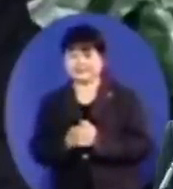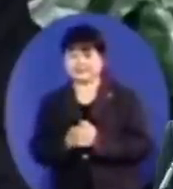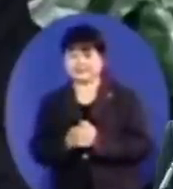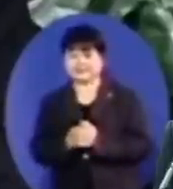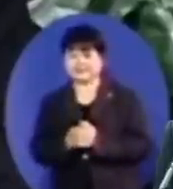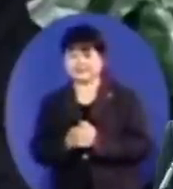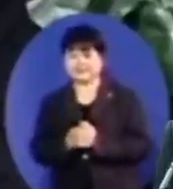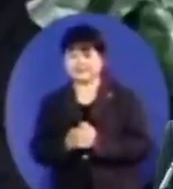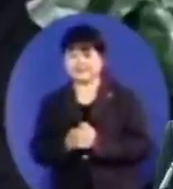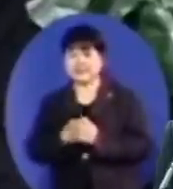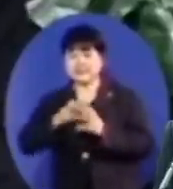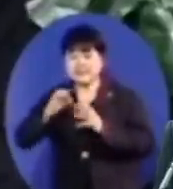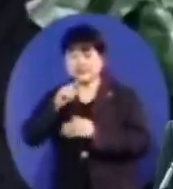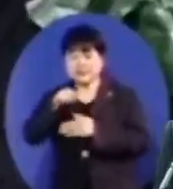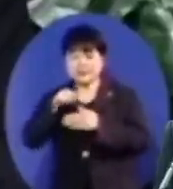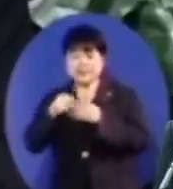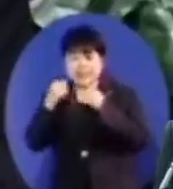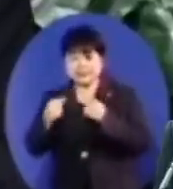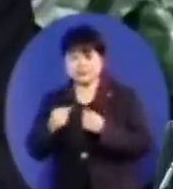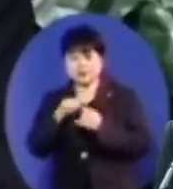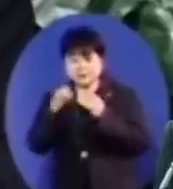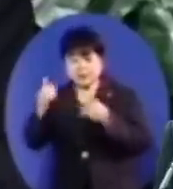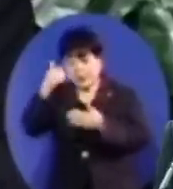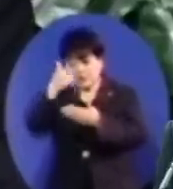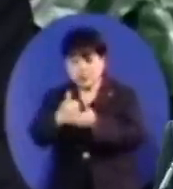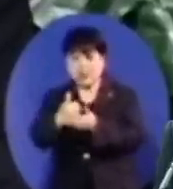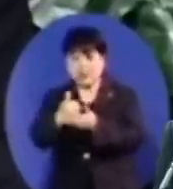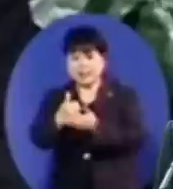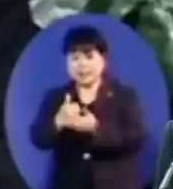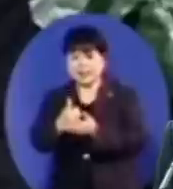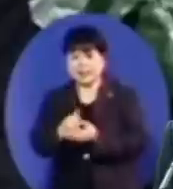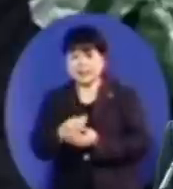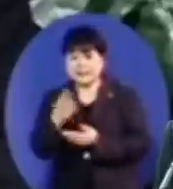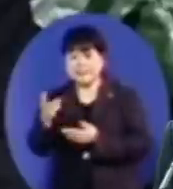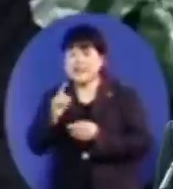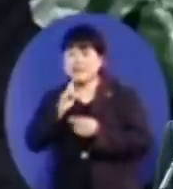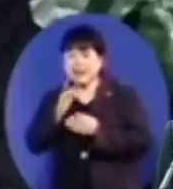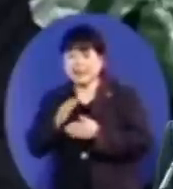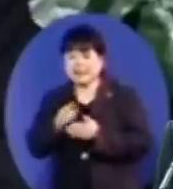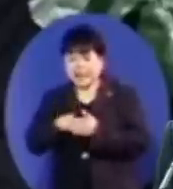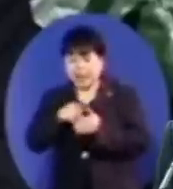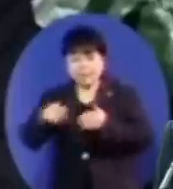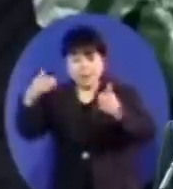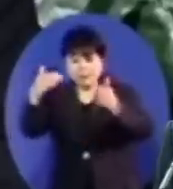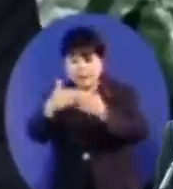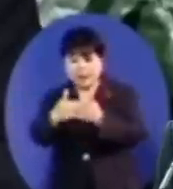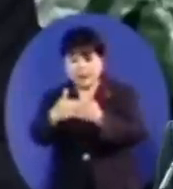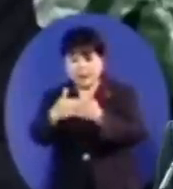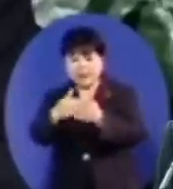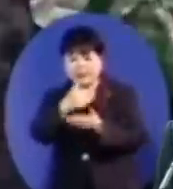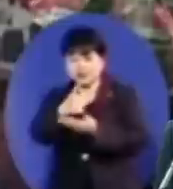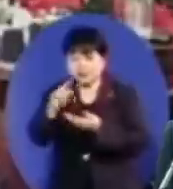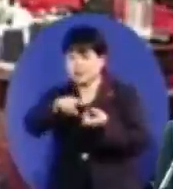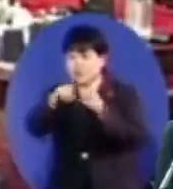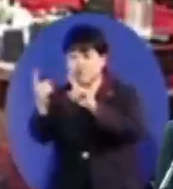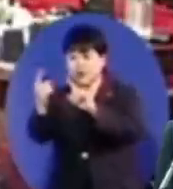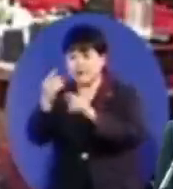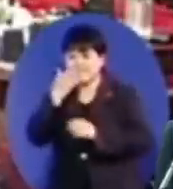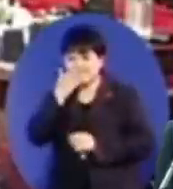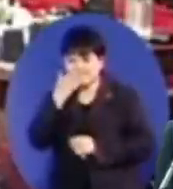이 지구상에 살은 모든 사람의 죄를 단지 3일 만에 다 청산하고 주님께서 부활하실